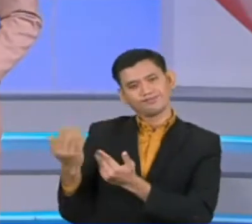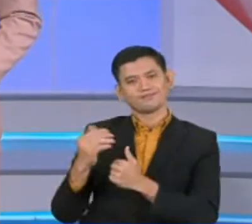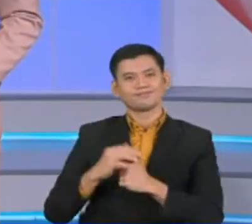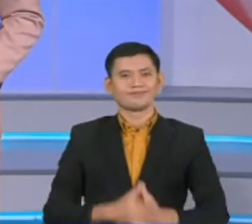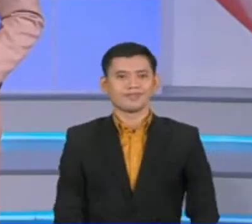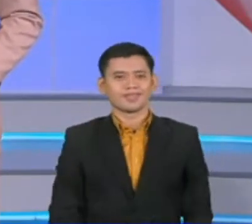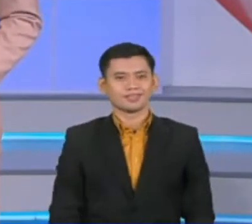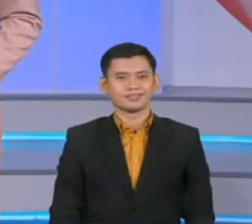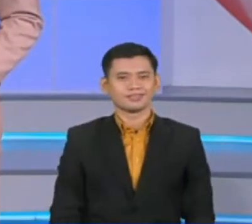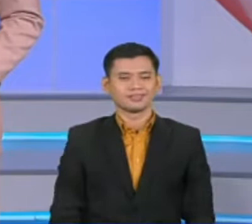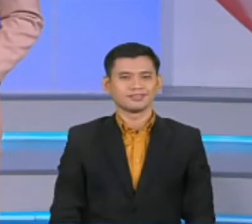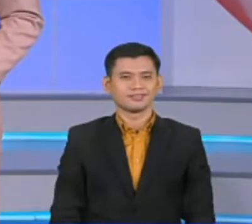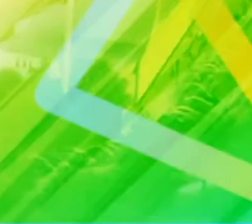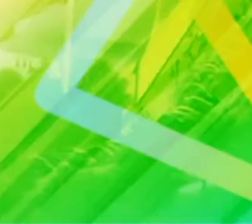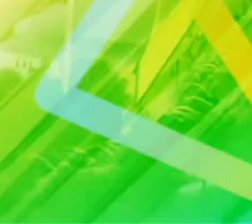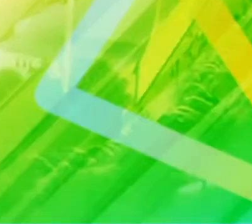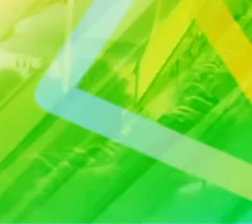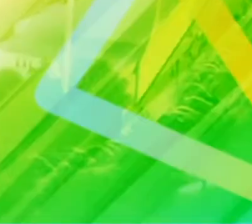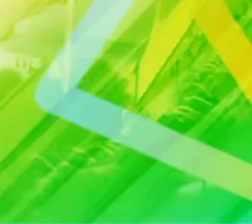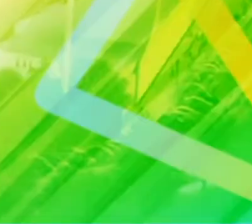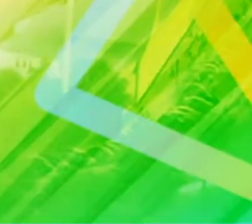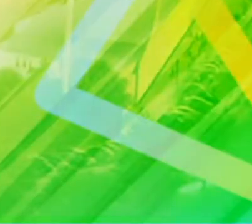malam.